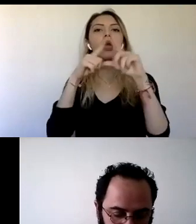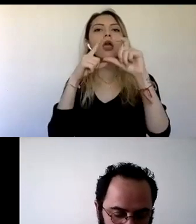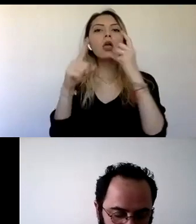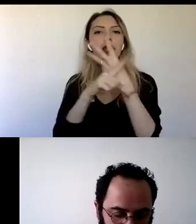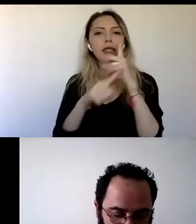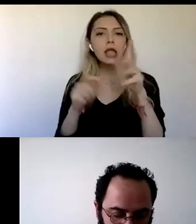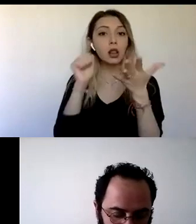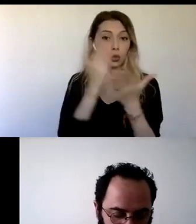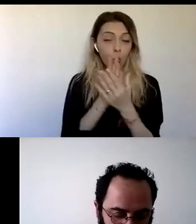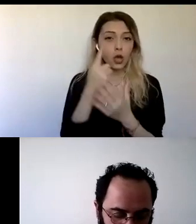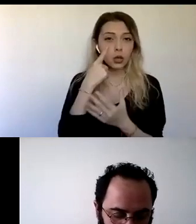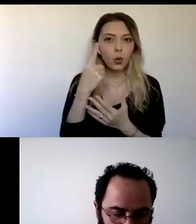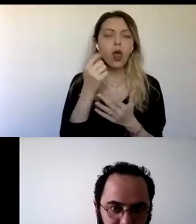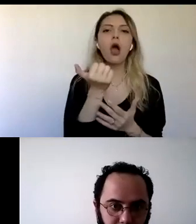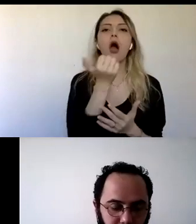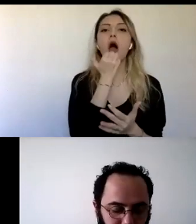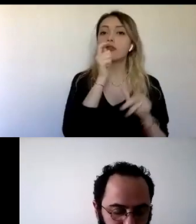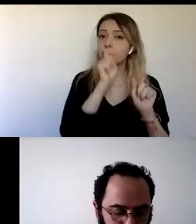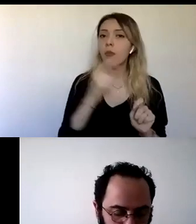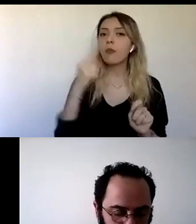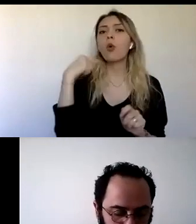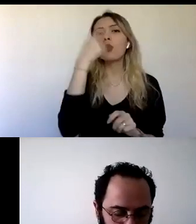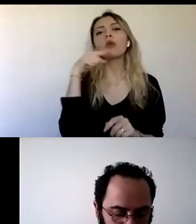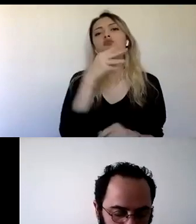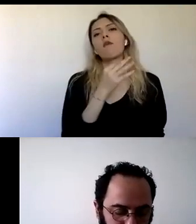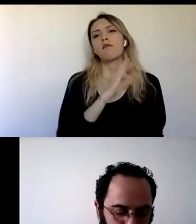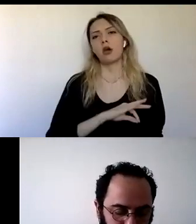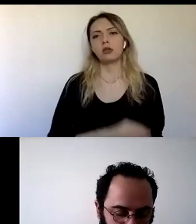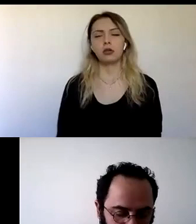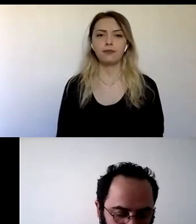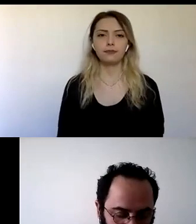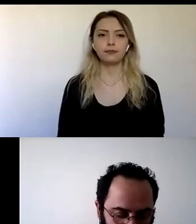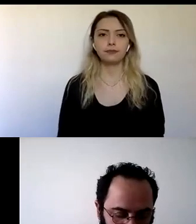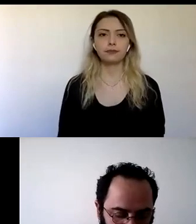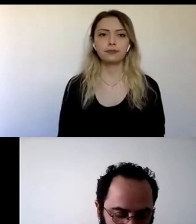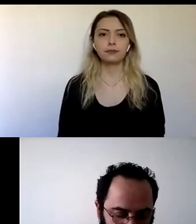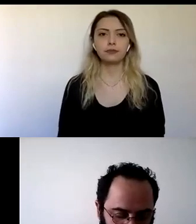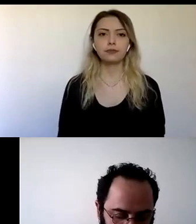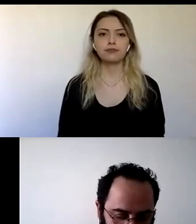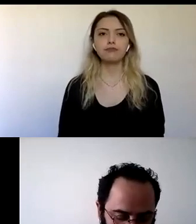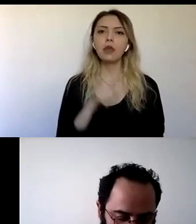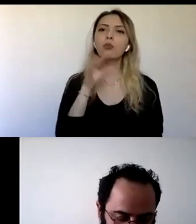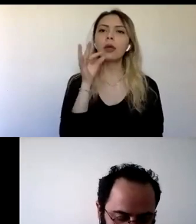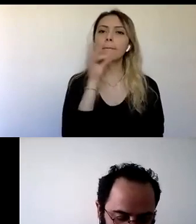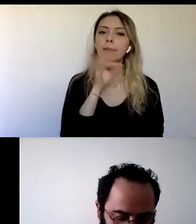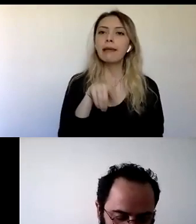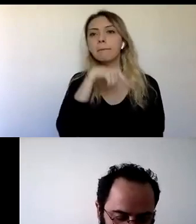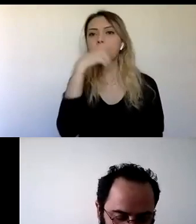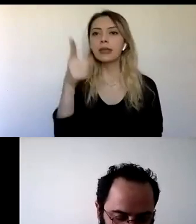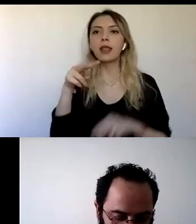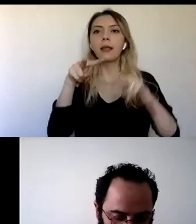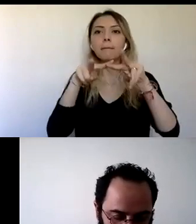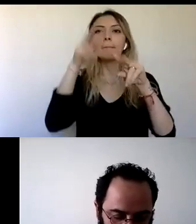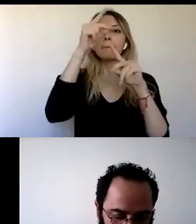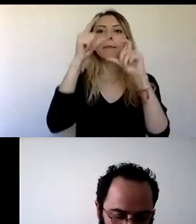takım infografikler ya da bir takım raporlar yazabilirsiniz. IFTT benzer şekilde bir de Microsoft'un bir şeyi